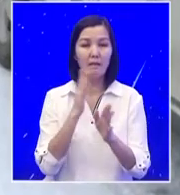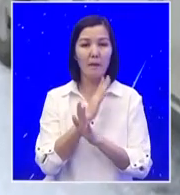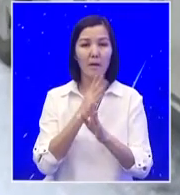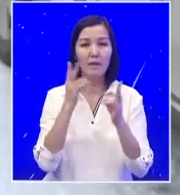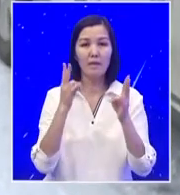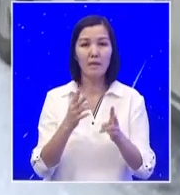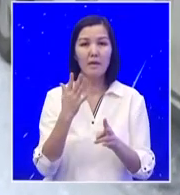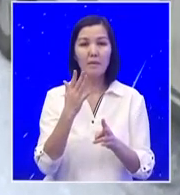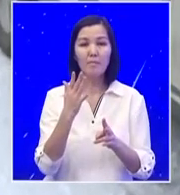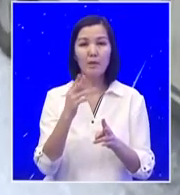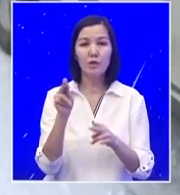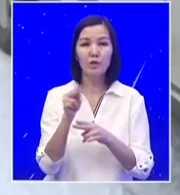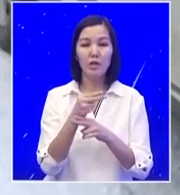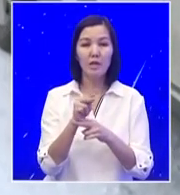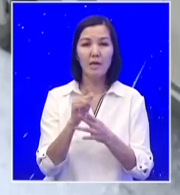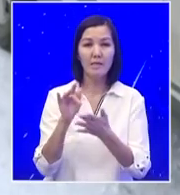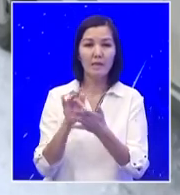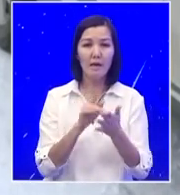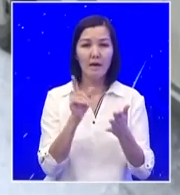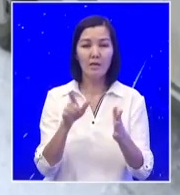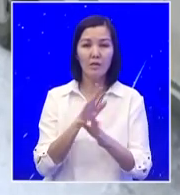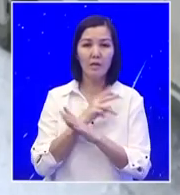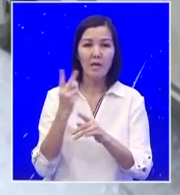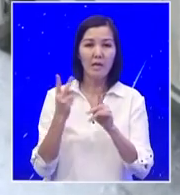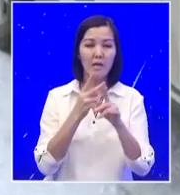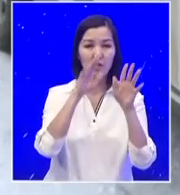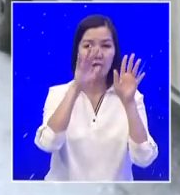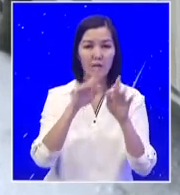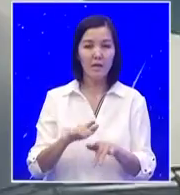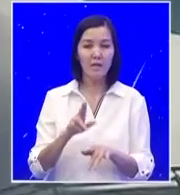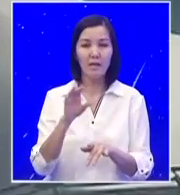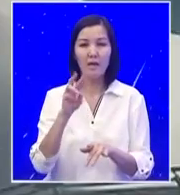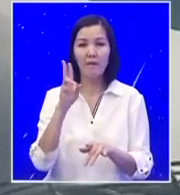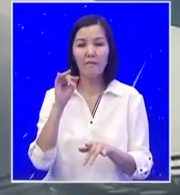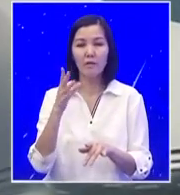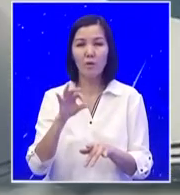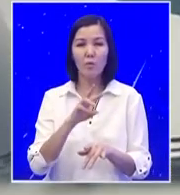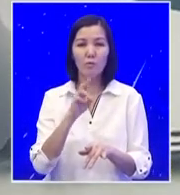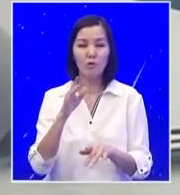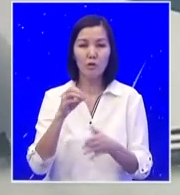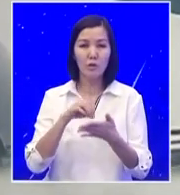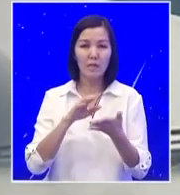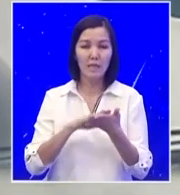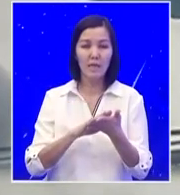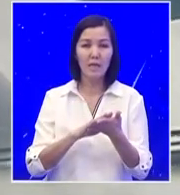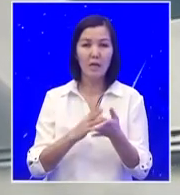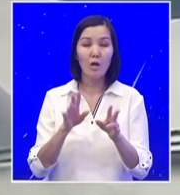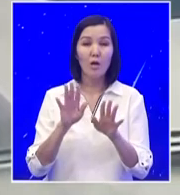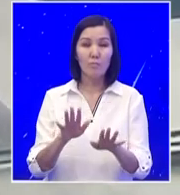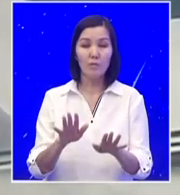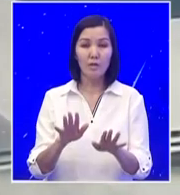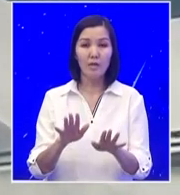апаттан 5 Чехия саяхатшысы көз жұмды. Ал екінші қар көшкіні Каринтия аймағының оңтүстігінде тіркелген. Мұндағы